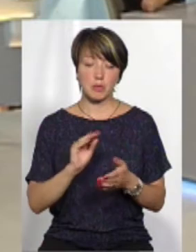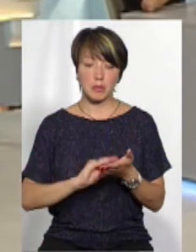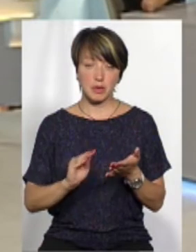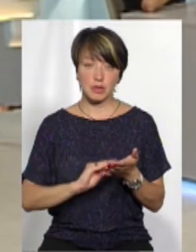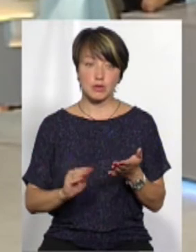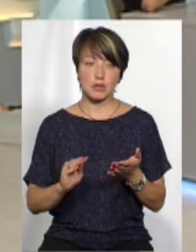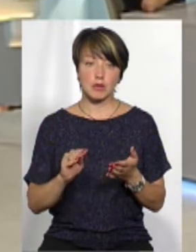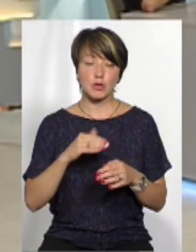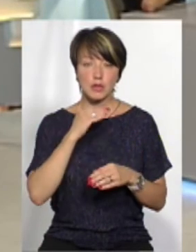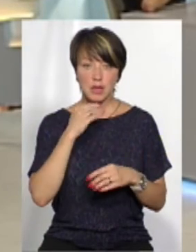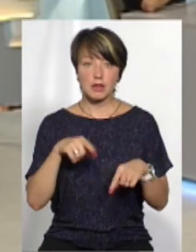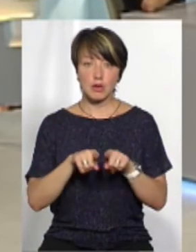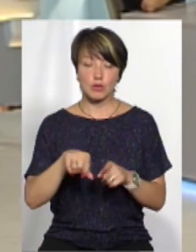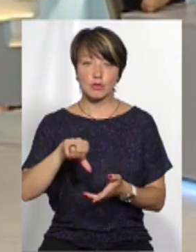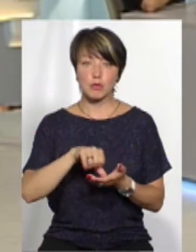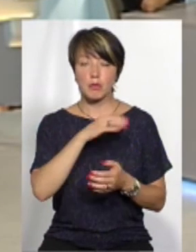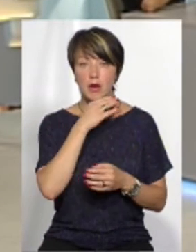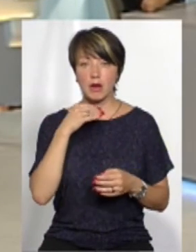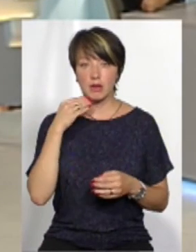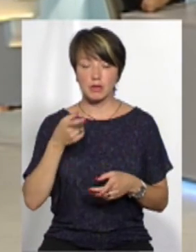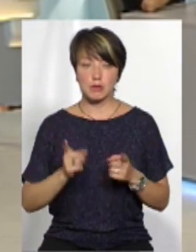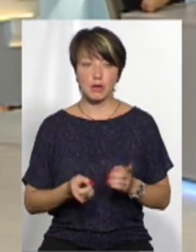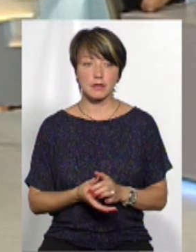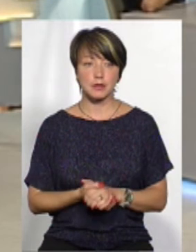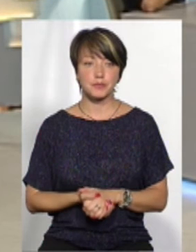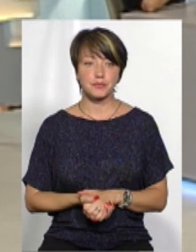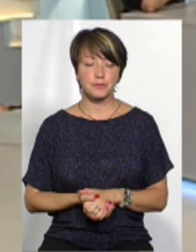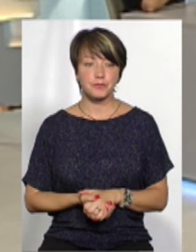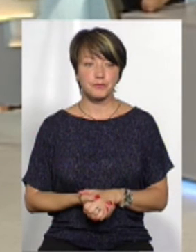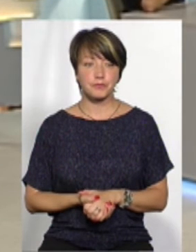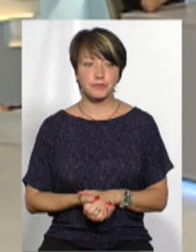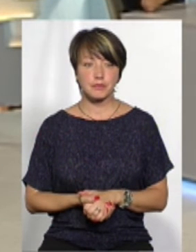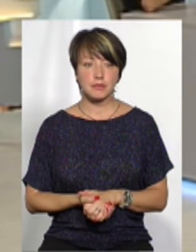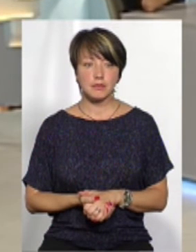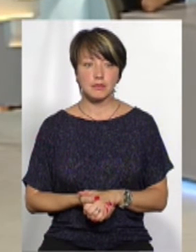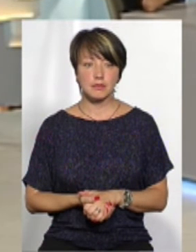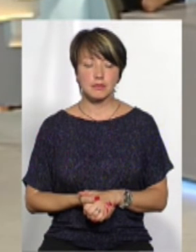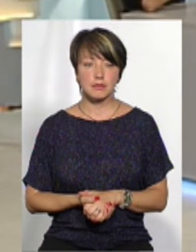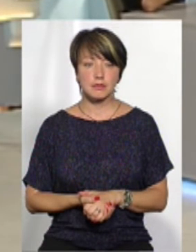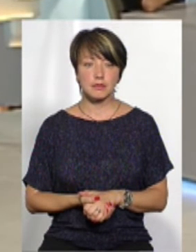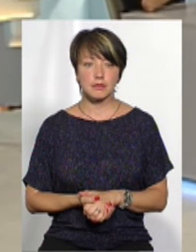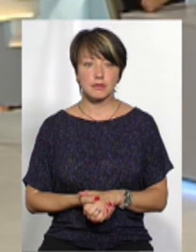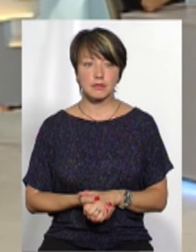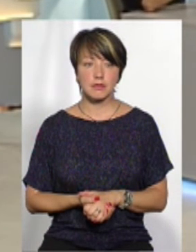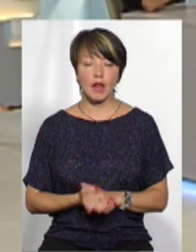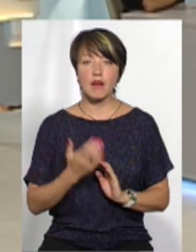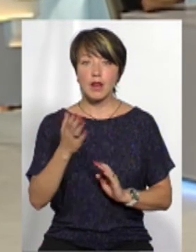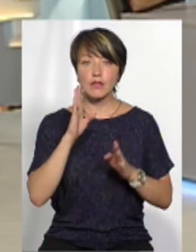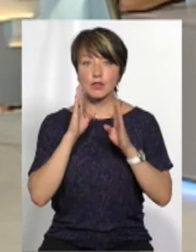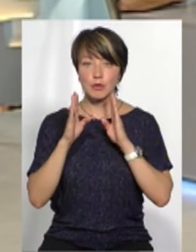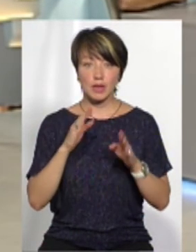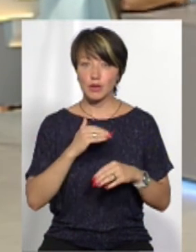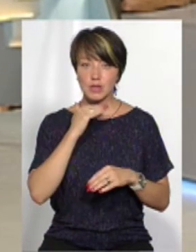пишуть, да, і там їх достатньо також приймають участь дуже багато, насправді, проєктів. А вашої сторінки особистої Facebook недостатньо для того,